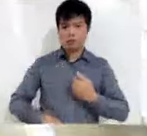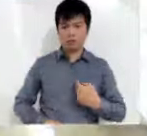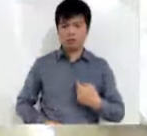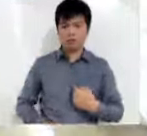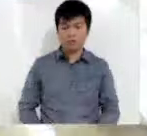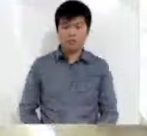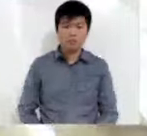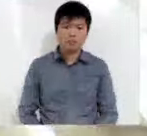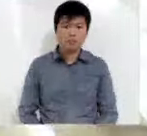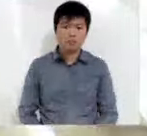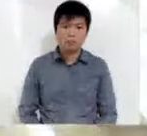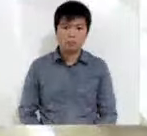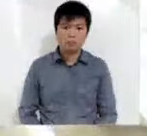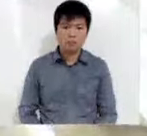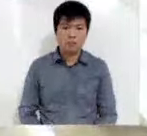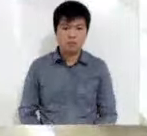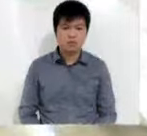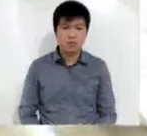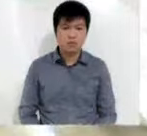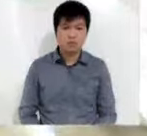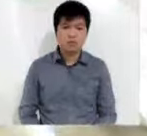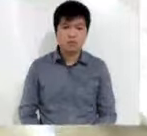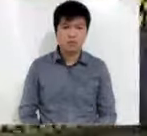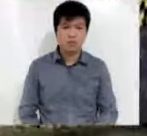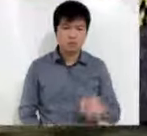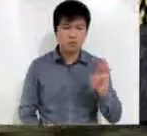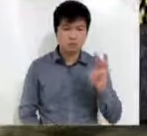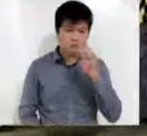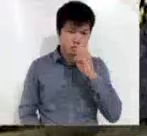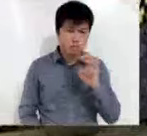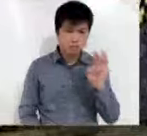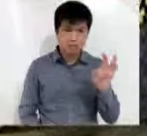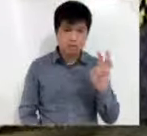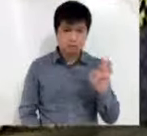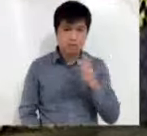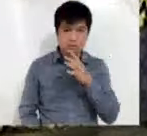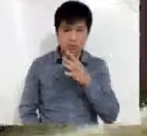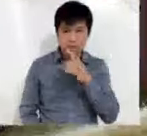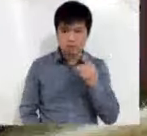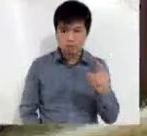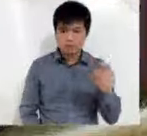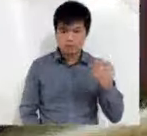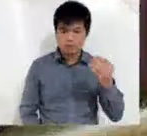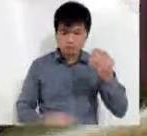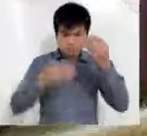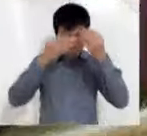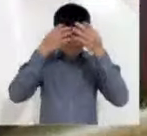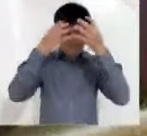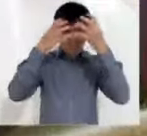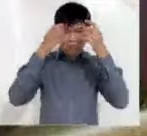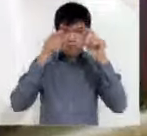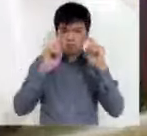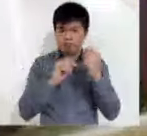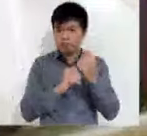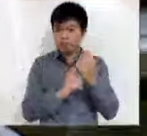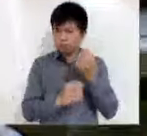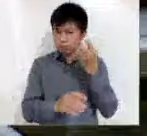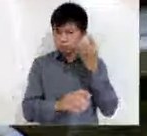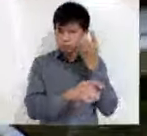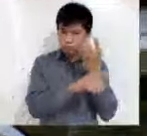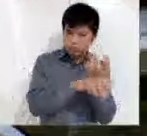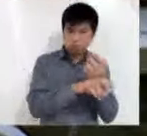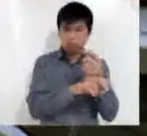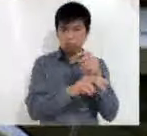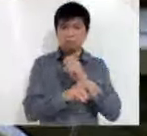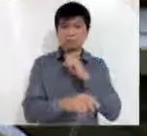Ang 60 anyos naman na madreng si Sister Maria Obeha na mamagapa ang mukha matapos tumamang ulo sa mga bakal sa bus.